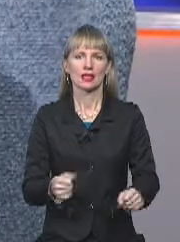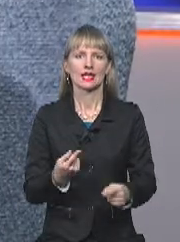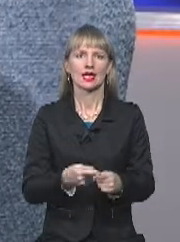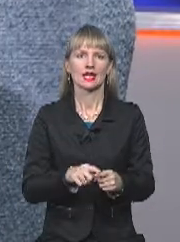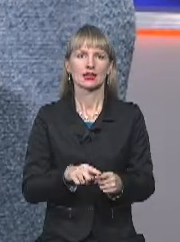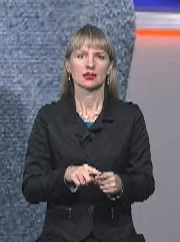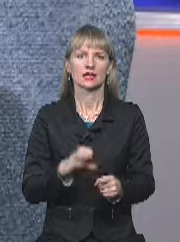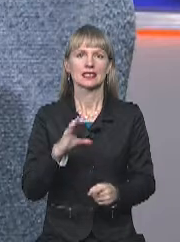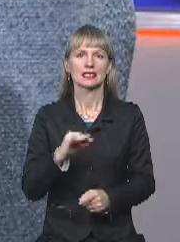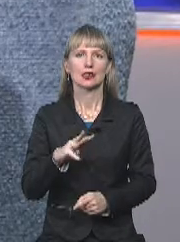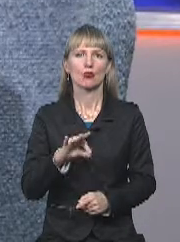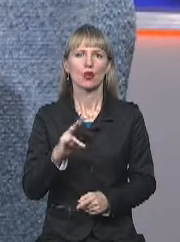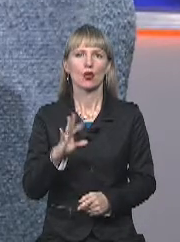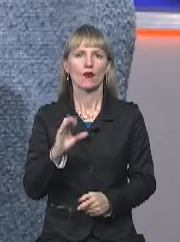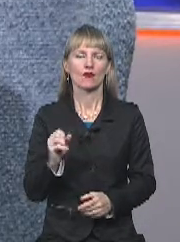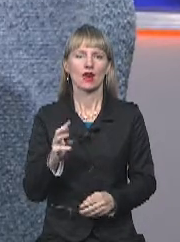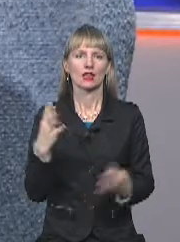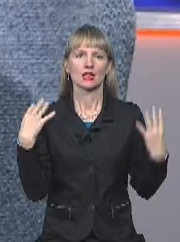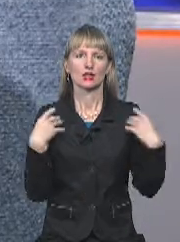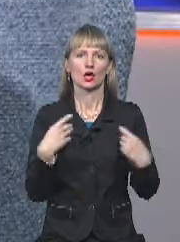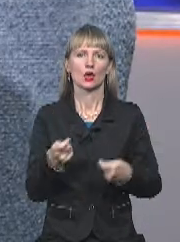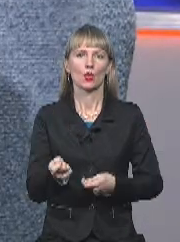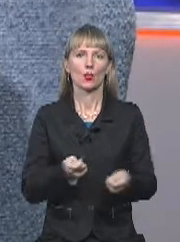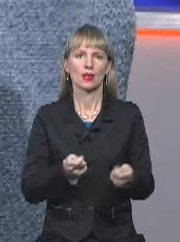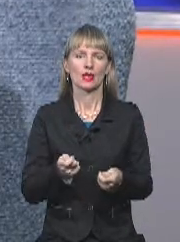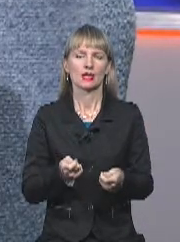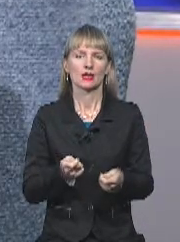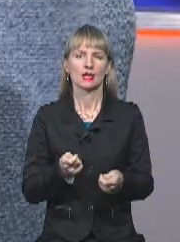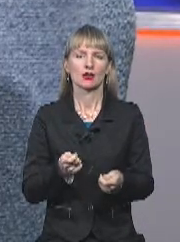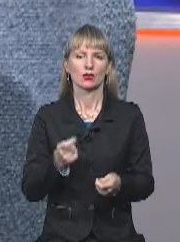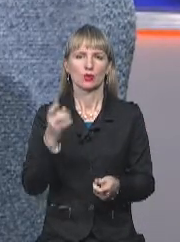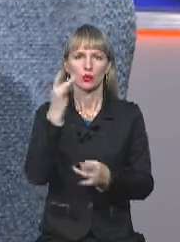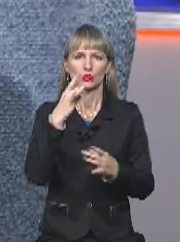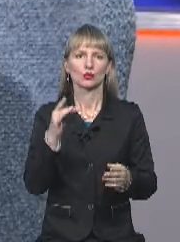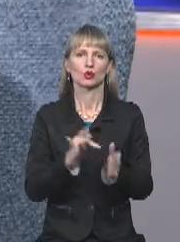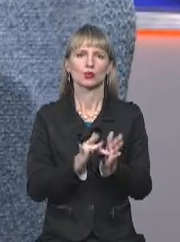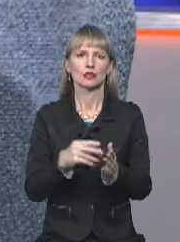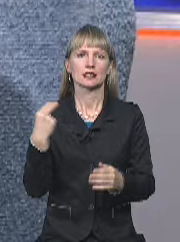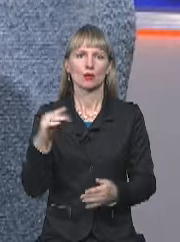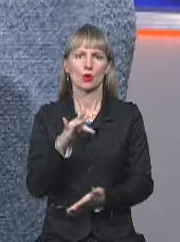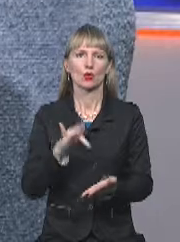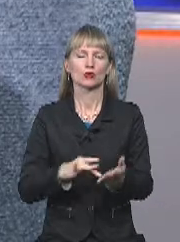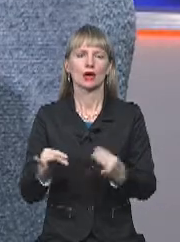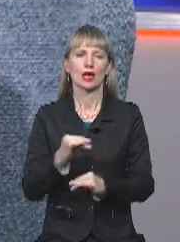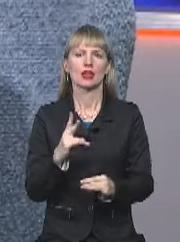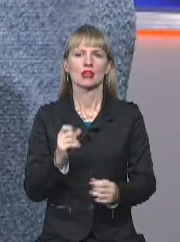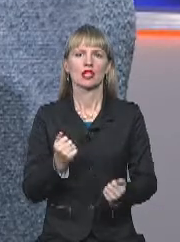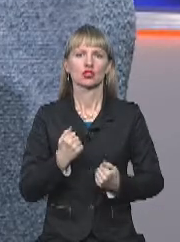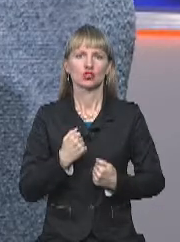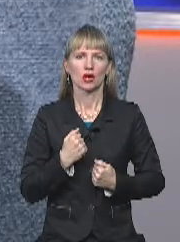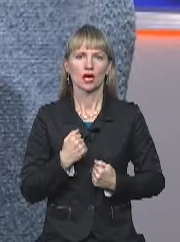пані Катерина Симонова, начальниця управління туризму Департаменту культури і туризму Запорізької міської ради. На